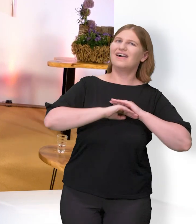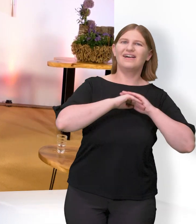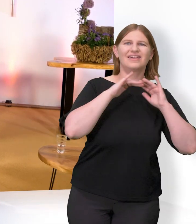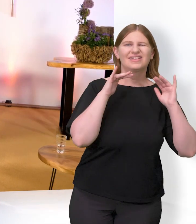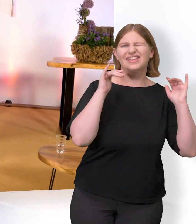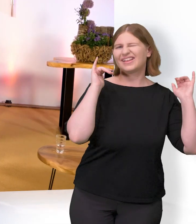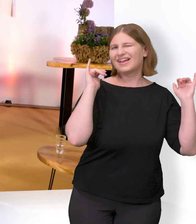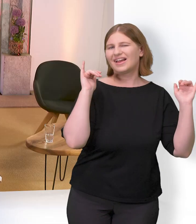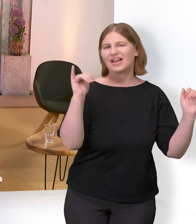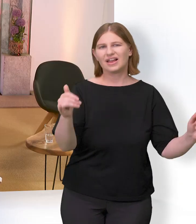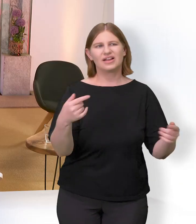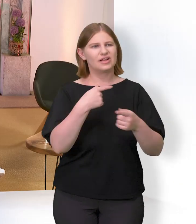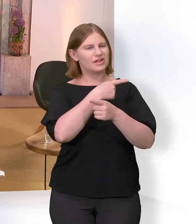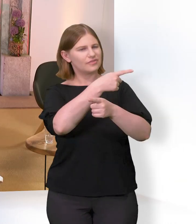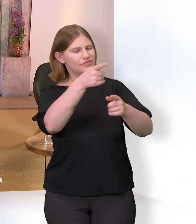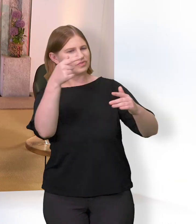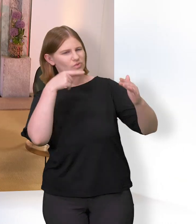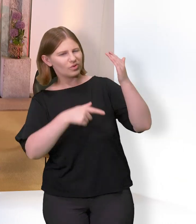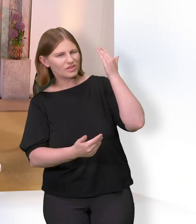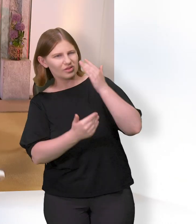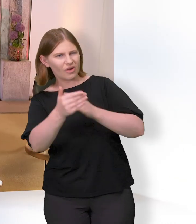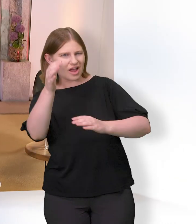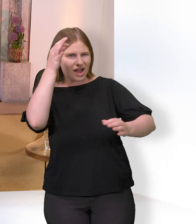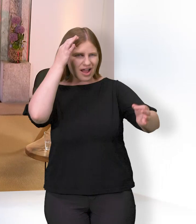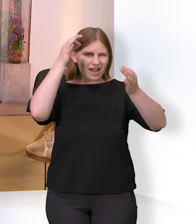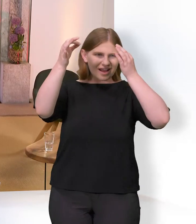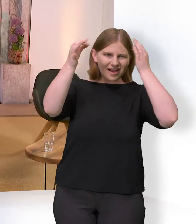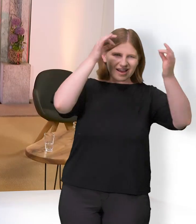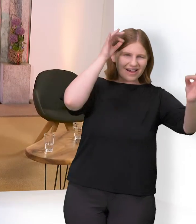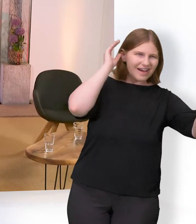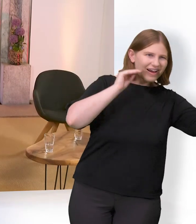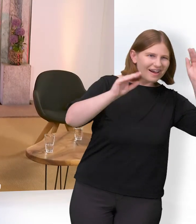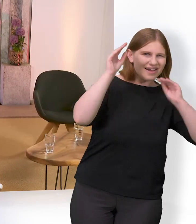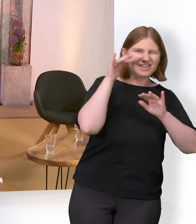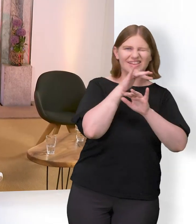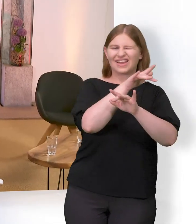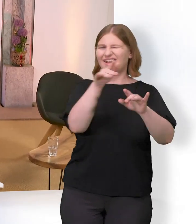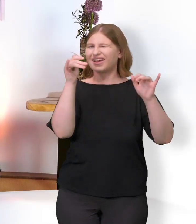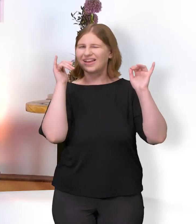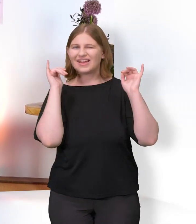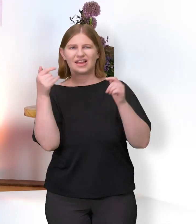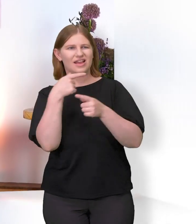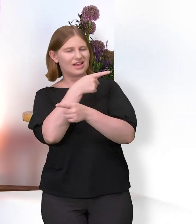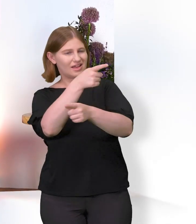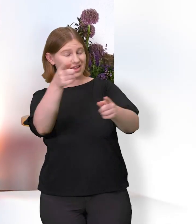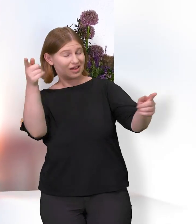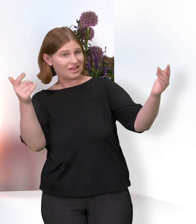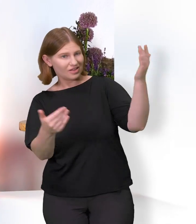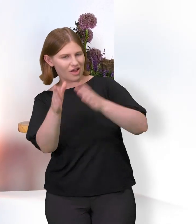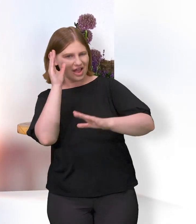Yeah, inspiriert dich, yeah, yeah, und öffnet